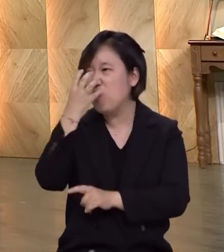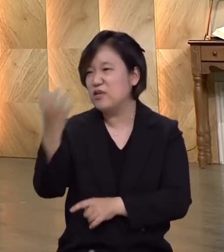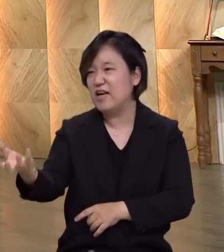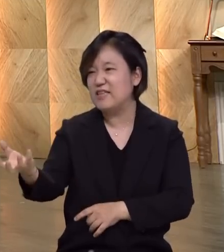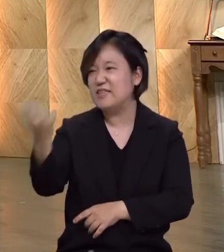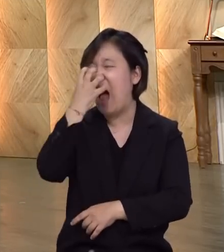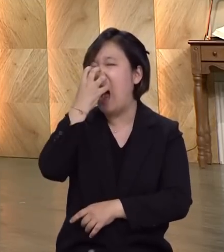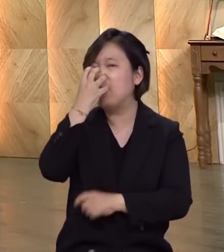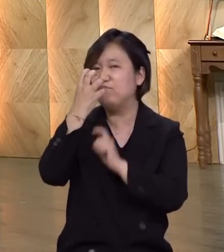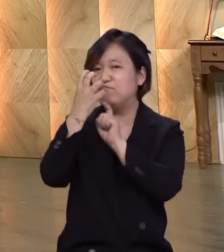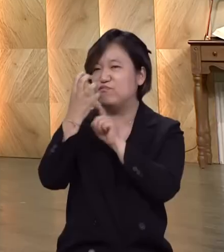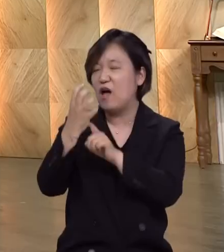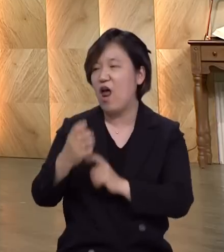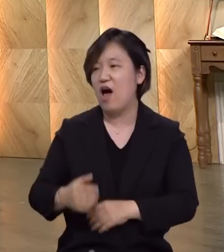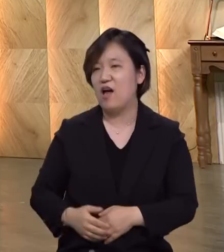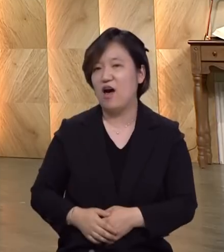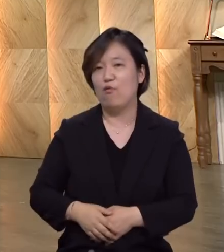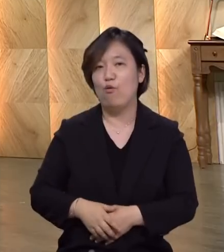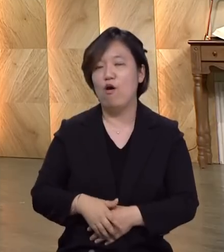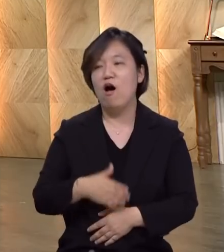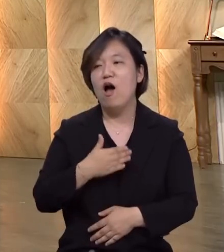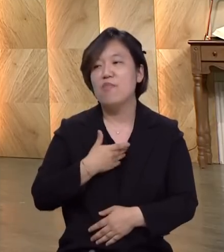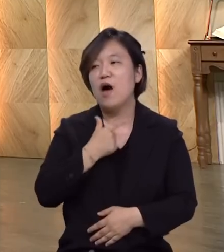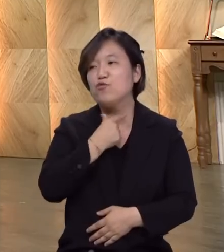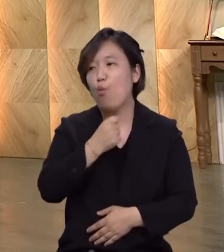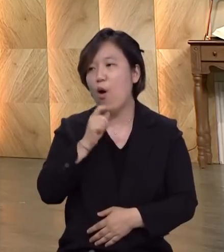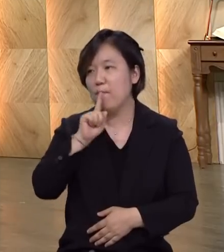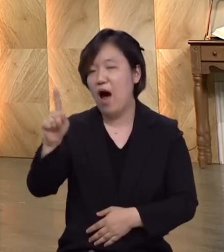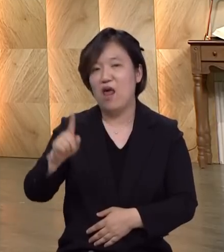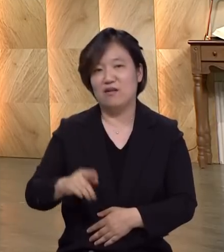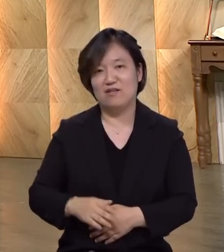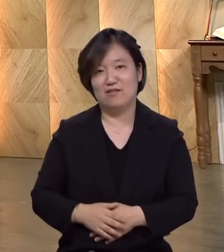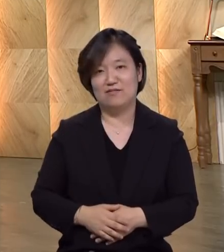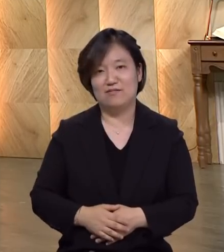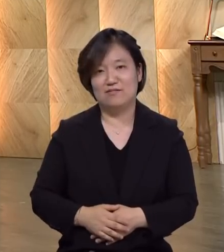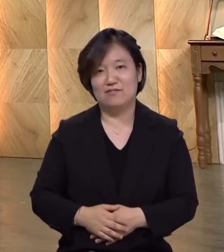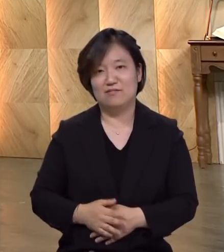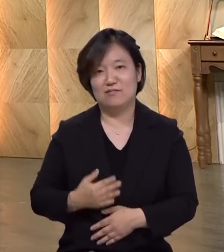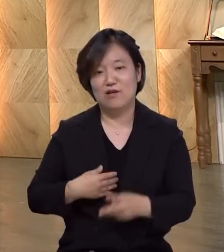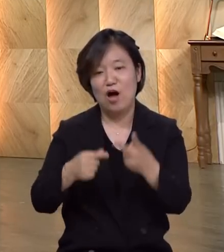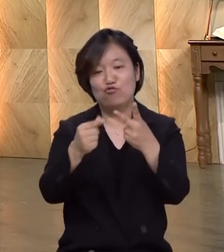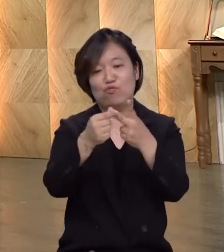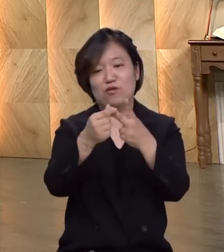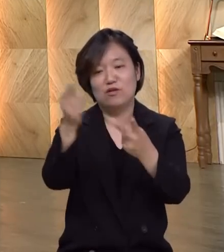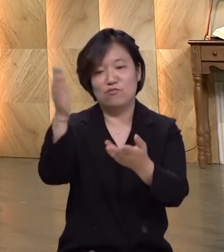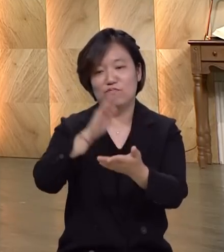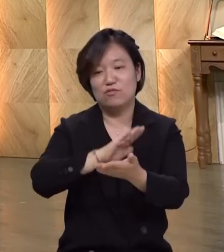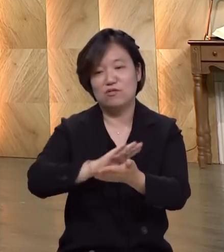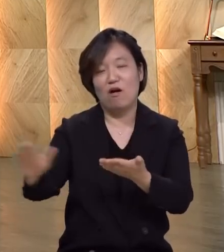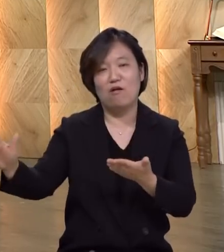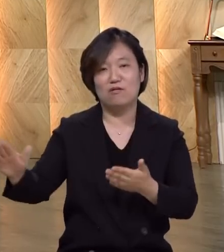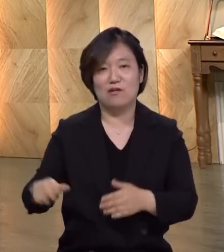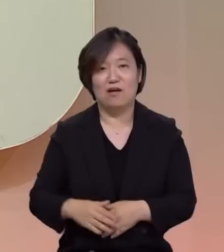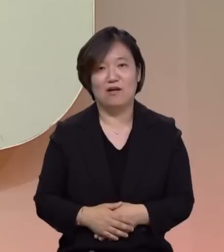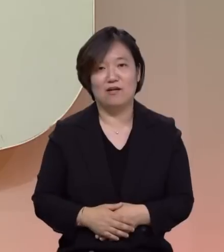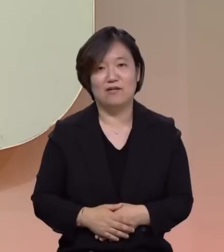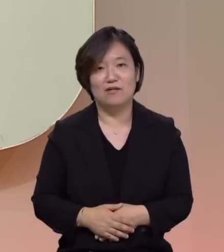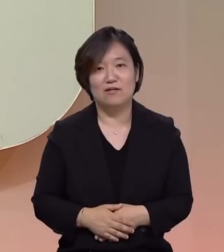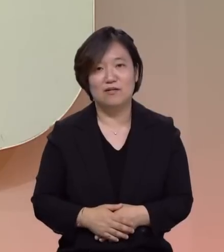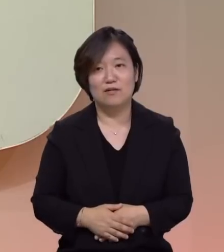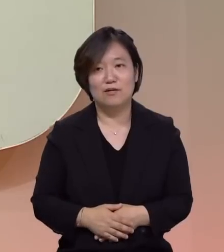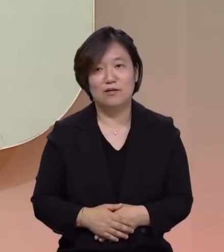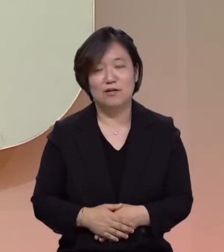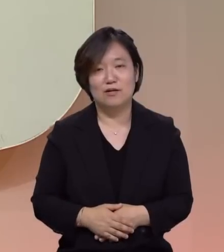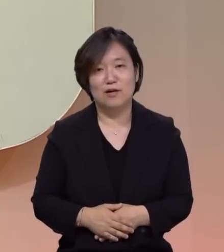콧등에다 딱 하고 붙어라라고 너무 화가 나가지고 그렇게 소원을 빌어버렸고 그리고 그